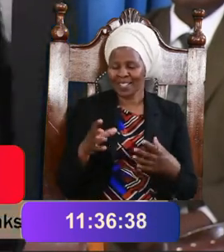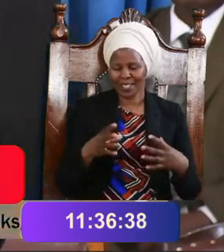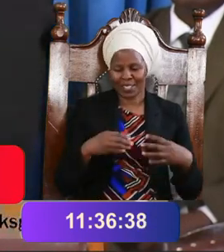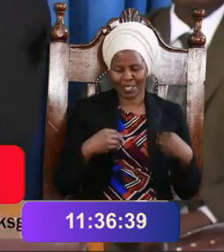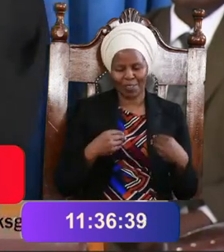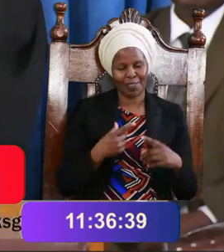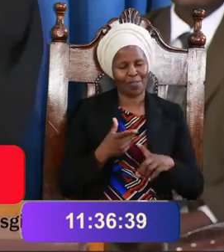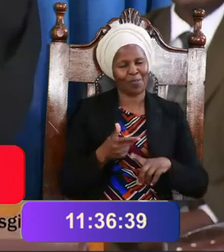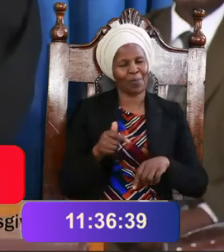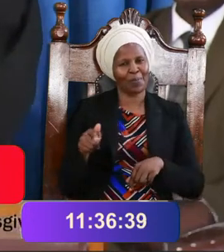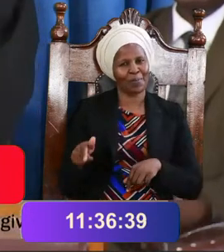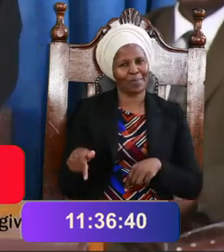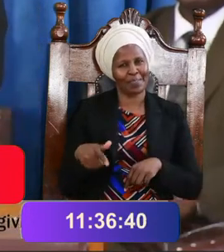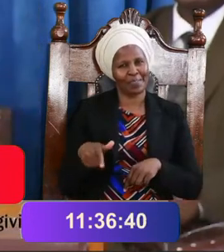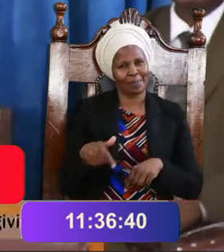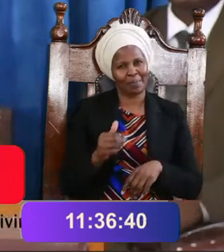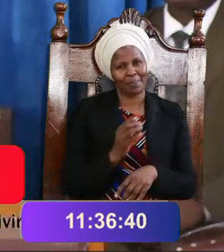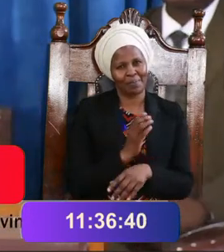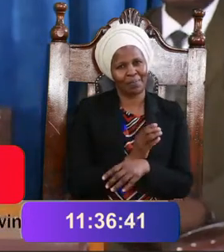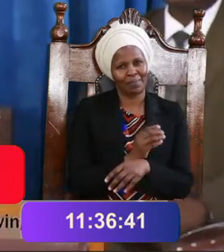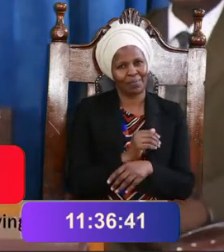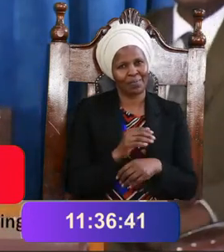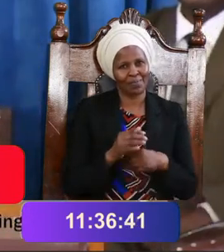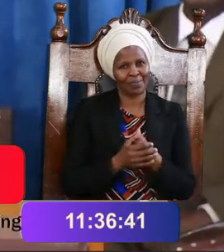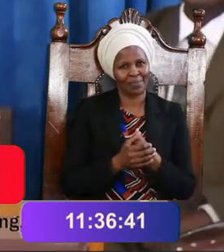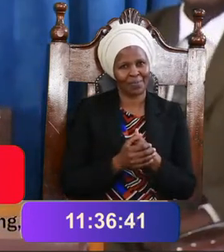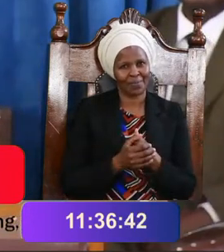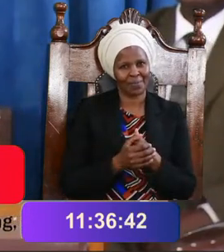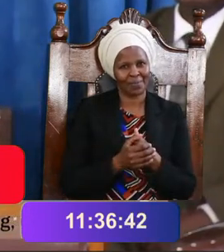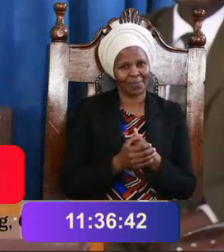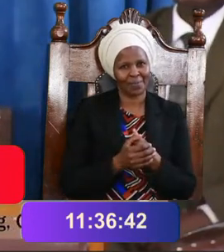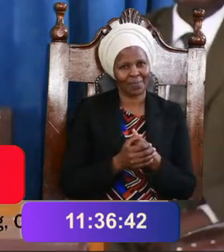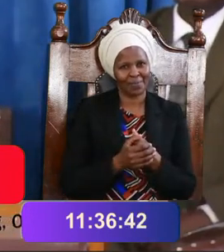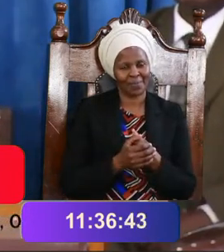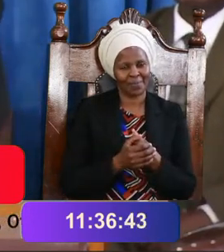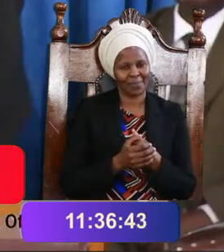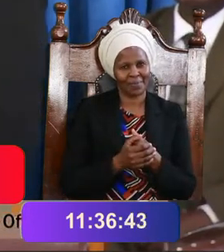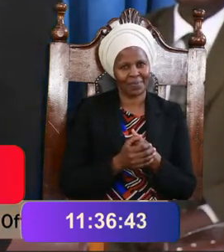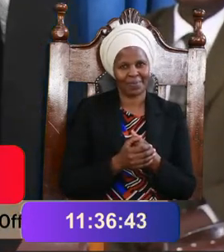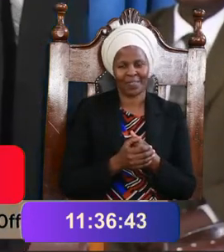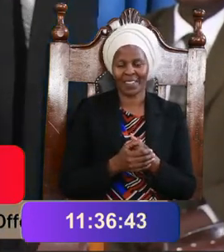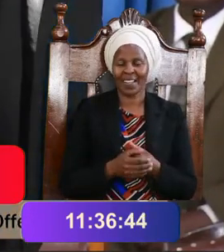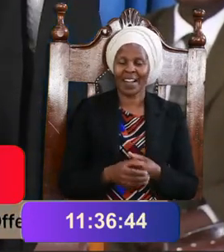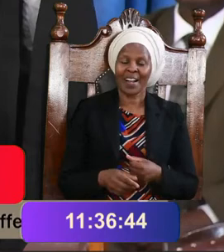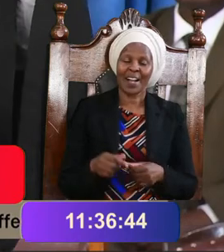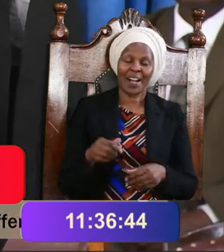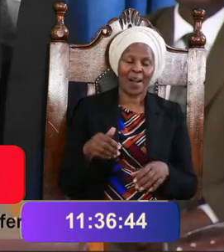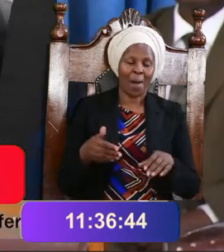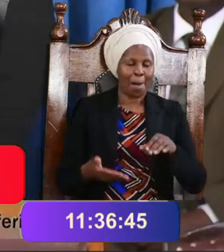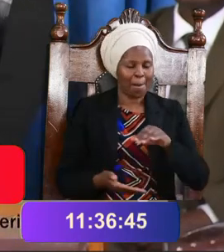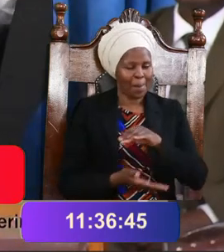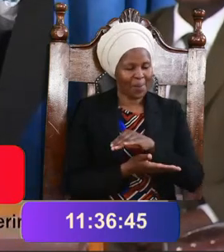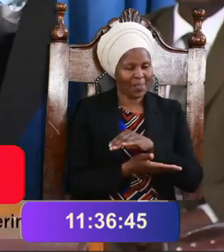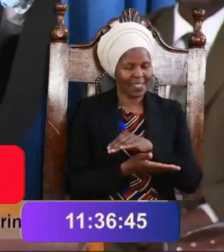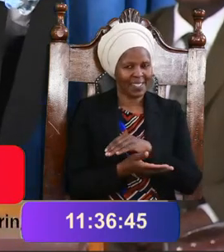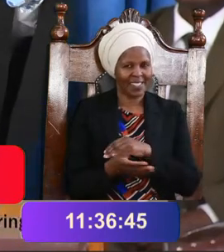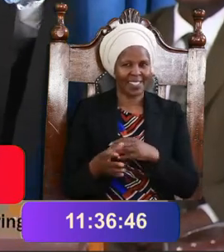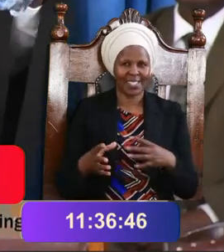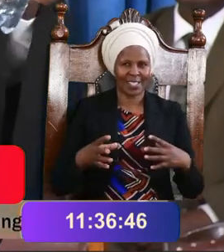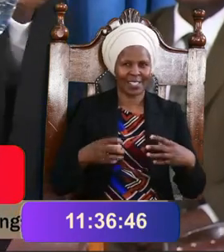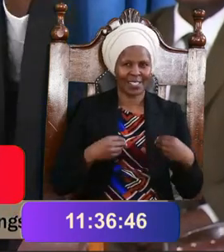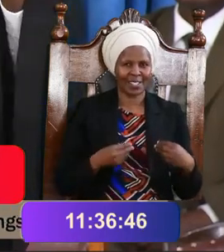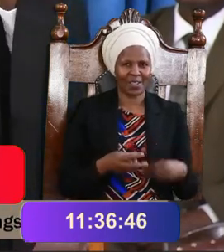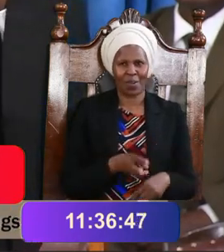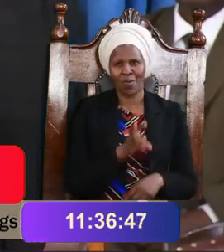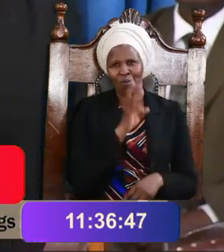hivyo mko juu. Na inaona nile brand ambayo asubuhi nilikuwa na brand ambayo ni ya kule Thika Road, lakini sasa